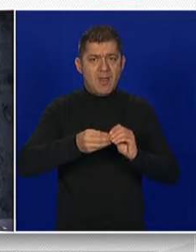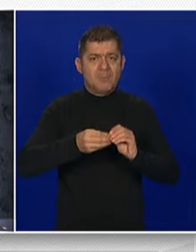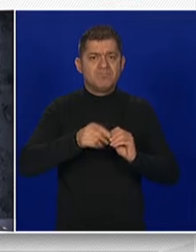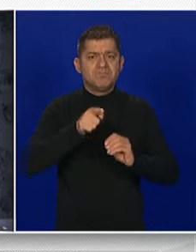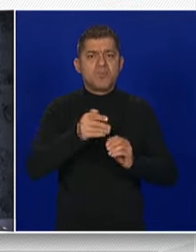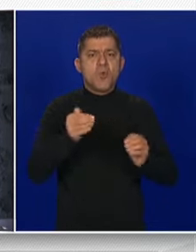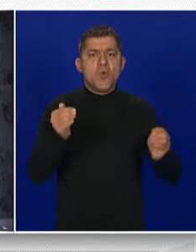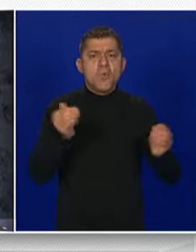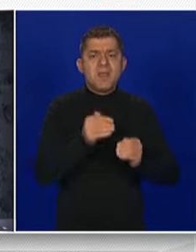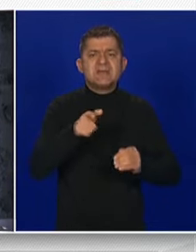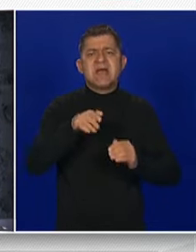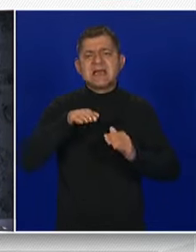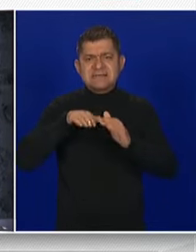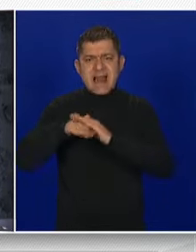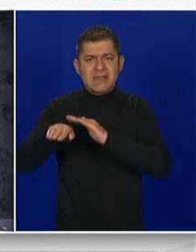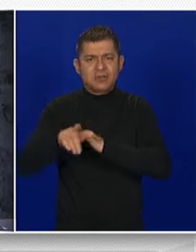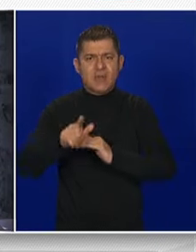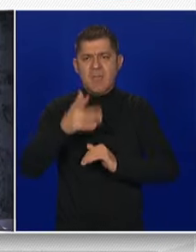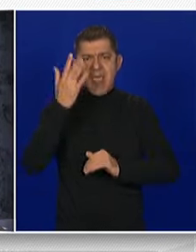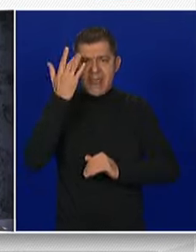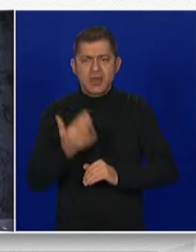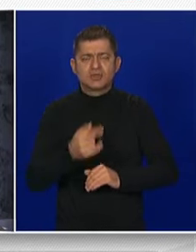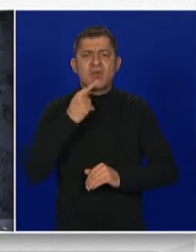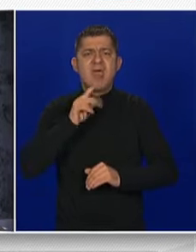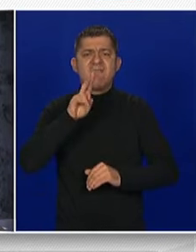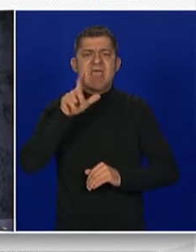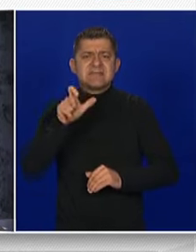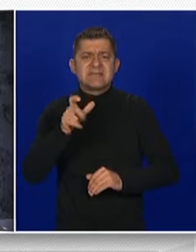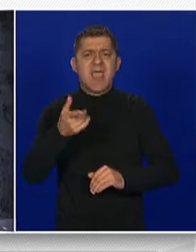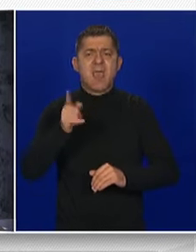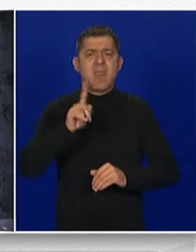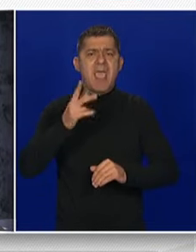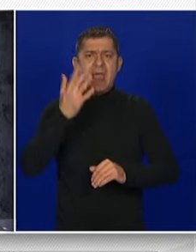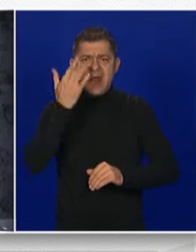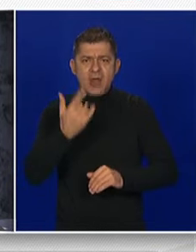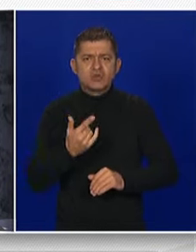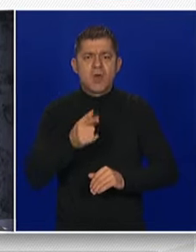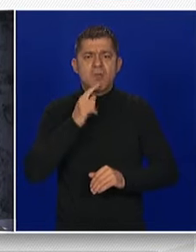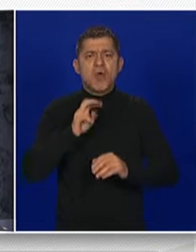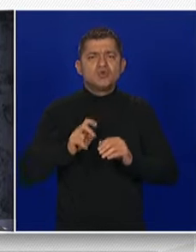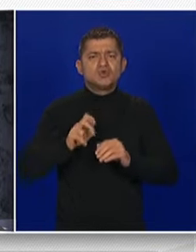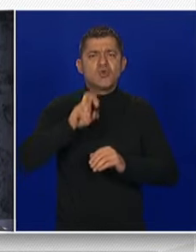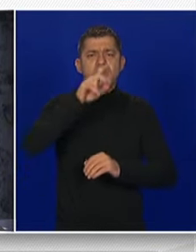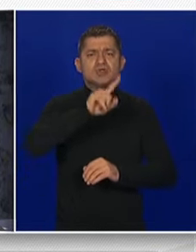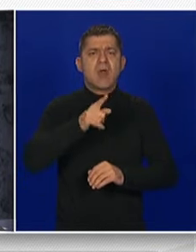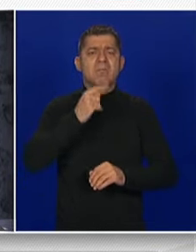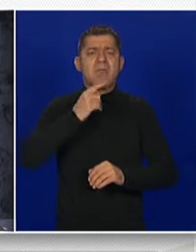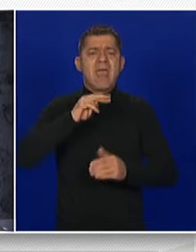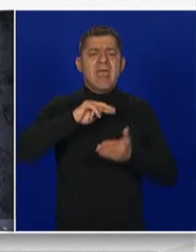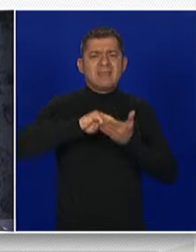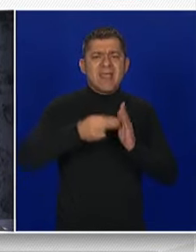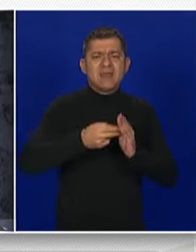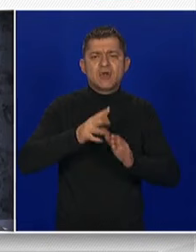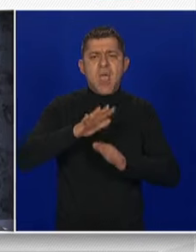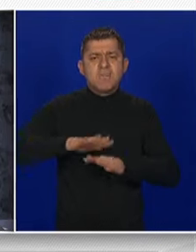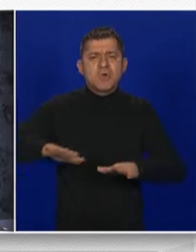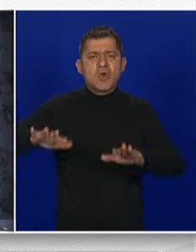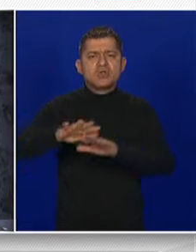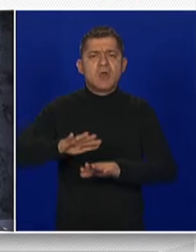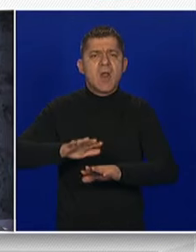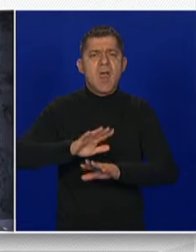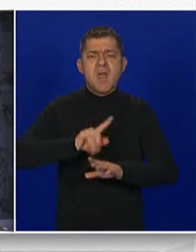za skladišne prostore, sanitarne čvorove, evakuacijska stubišta, tehničke prostorije i ostale prostore